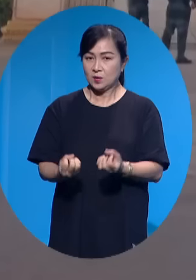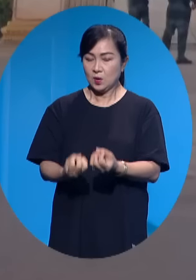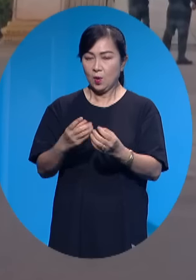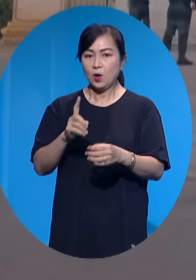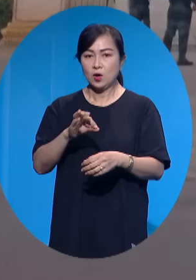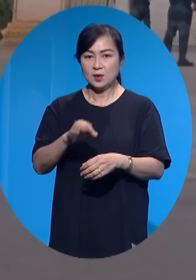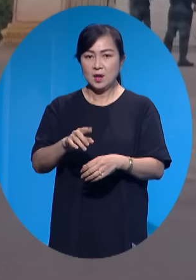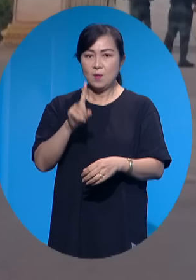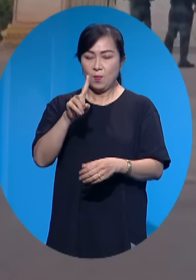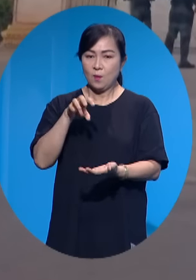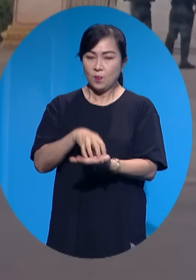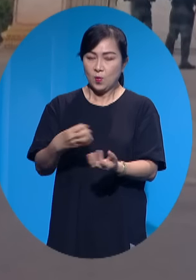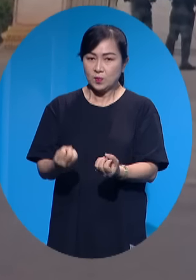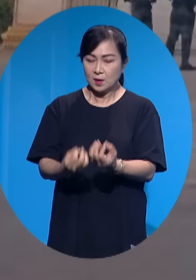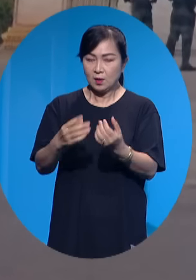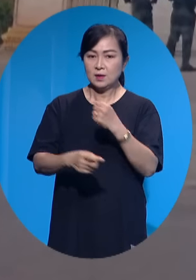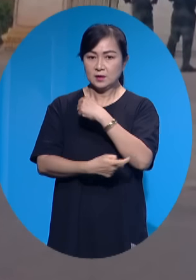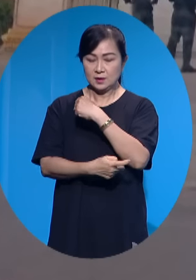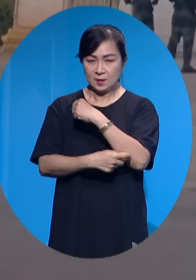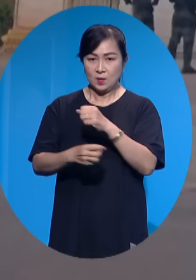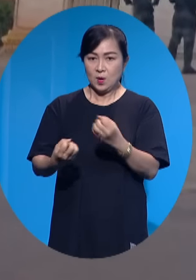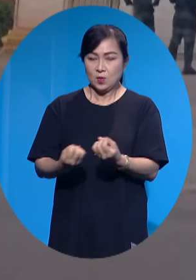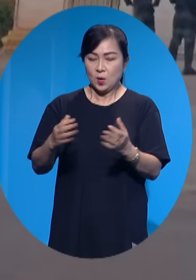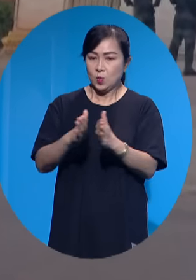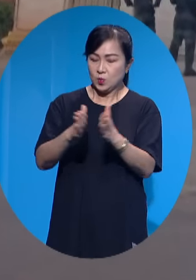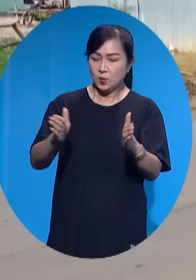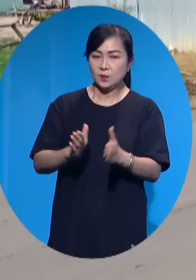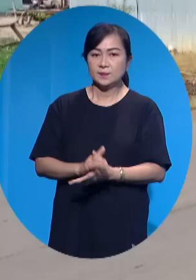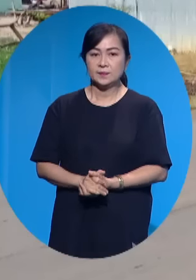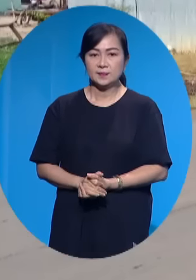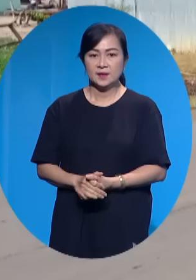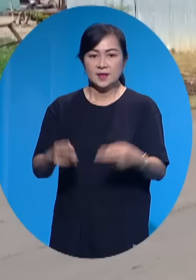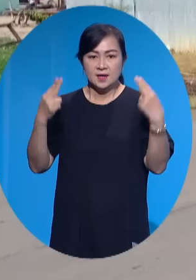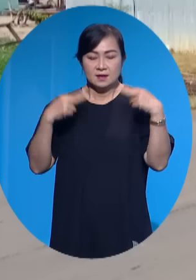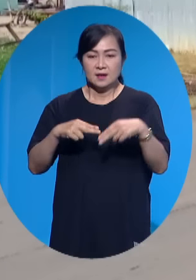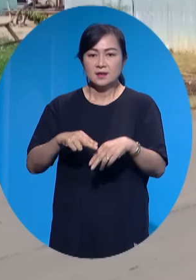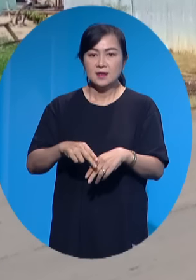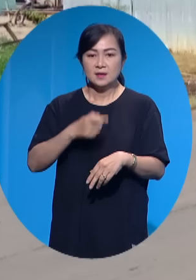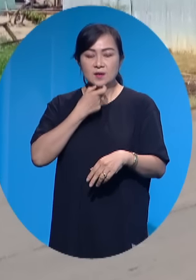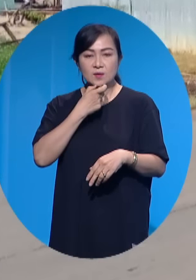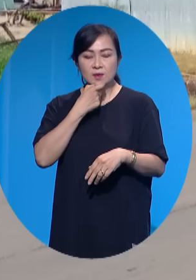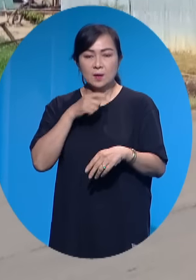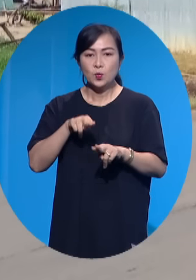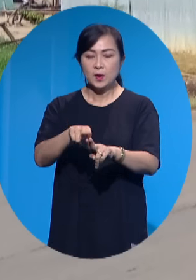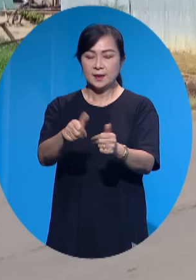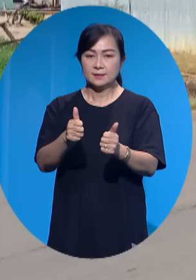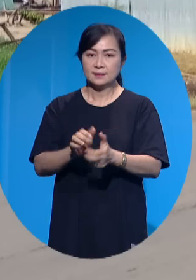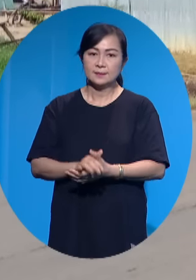nguy cơ chỉ một vụ nổ nhỏ có thể kích hoạt phản ứng nổ dây chuyền hiện cảnh sát đang khẩn trương tiến hành điều tra làm rỗ nguyên nhân vụ Diệt